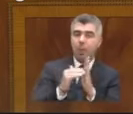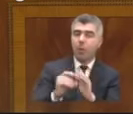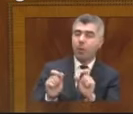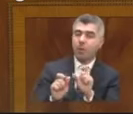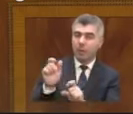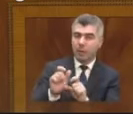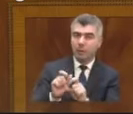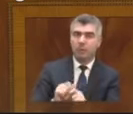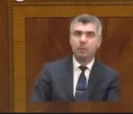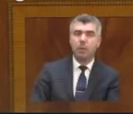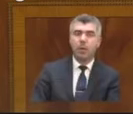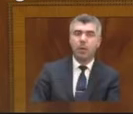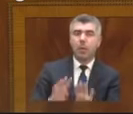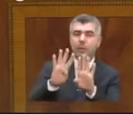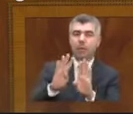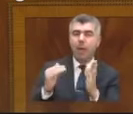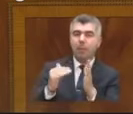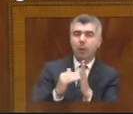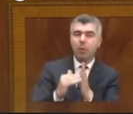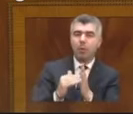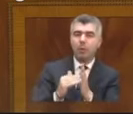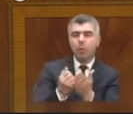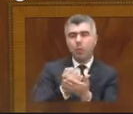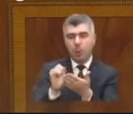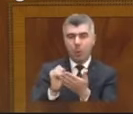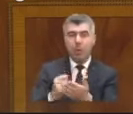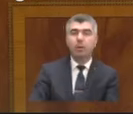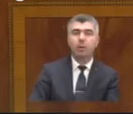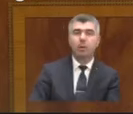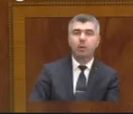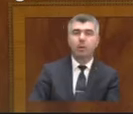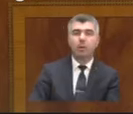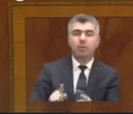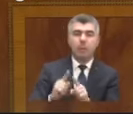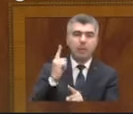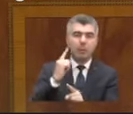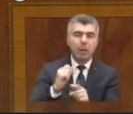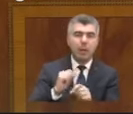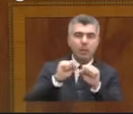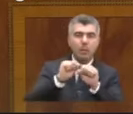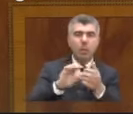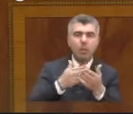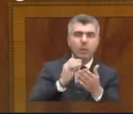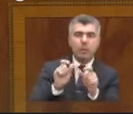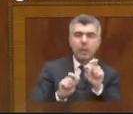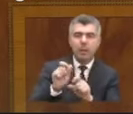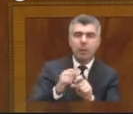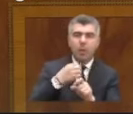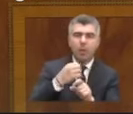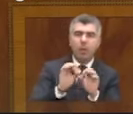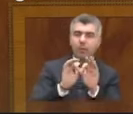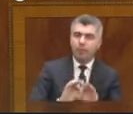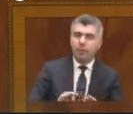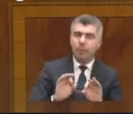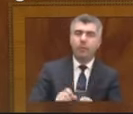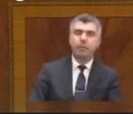الناس، وغادي نقولوا 8 ديال المليون للناس الله يهنيكم، وما تسمع لا والو ولا صداع لا واحد في الزنقه لا تكلم لا والو.